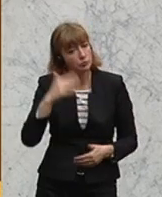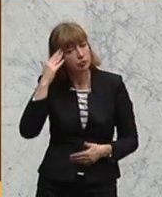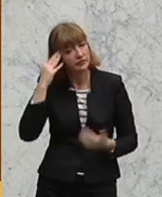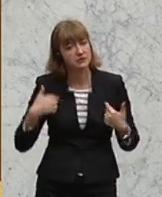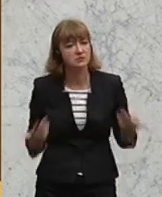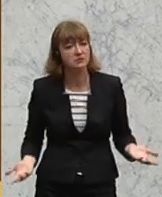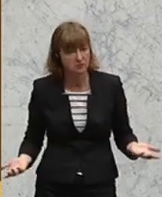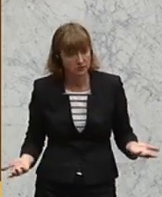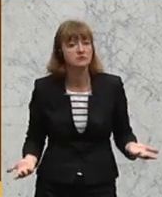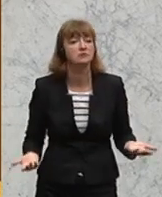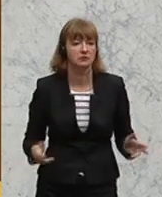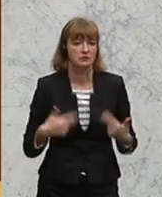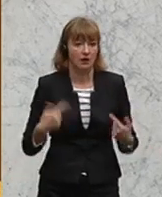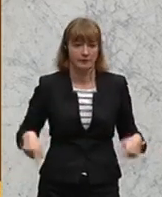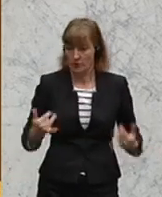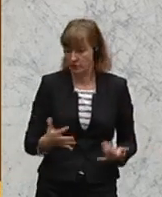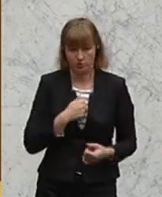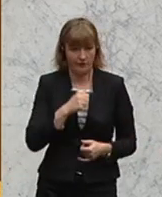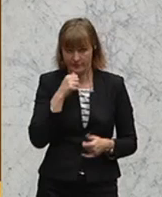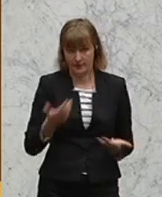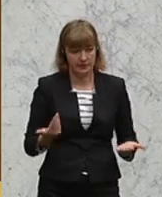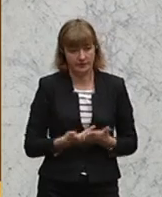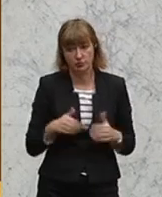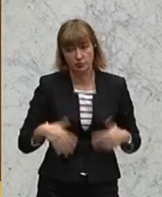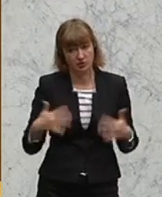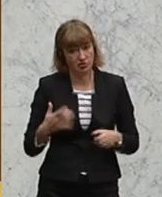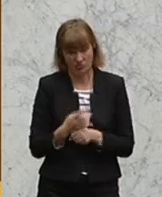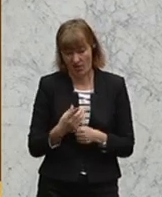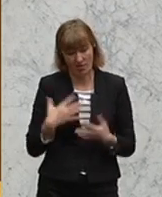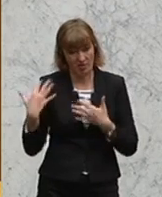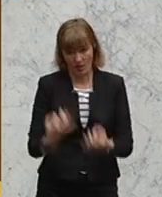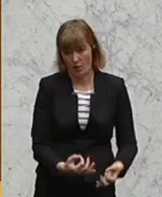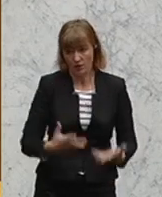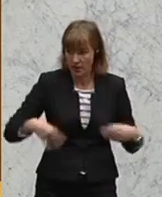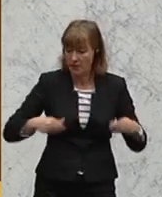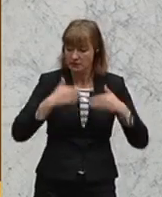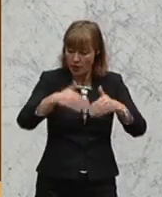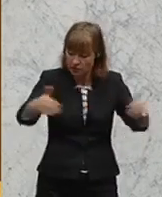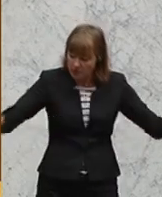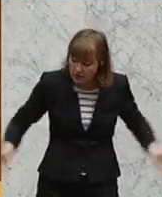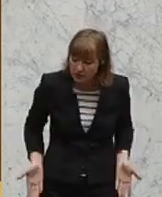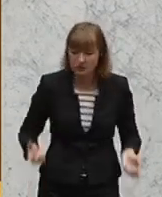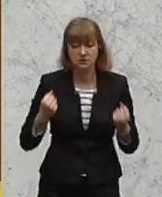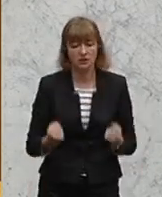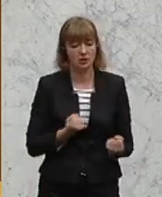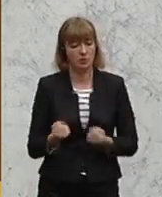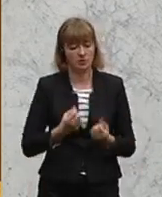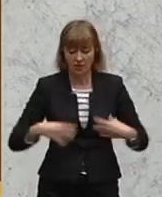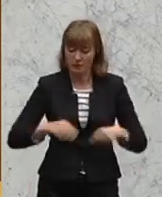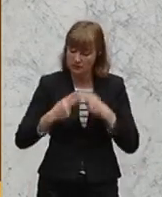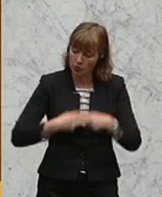muss das wissen. Und das schaffen wir heute nicht. Und das müssen wir dringend und rasch nachholen. Gemeinsame Außen- und Sicherheitspolitik,